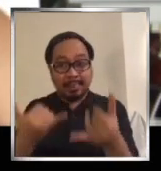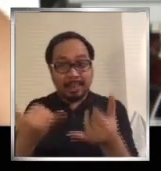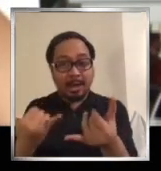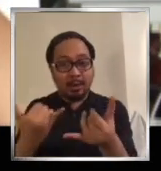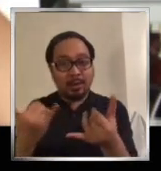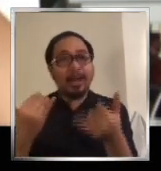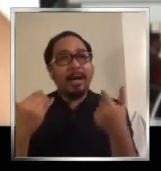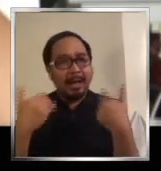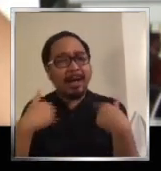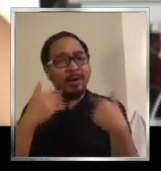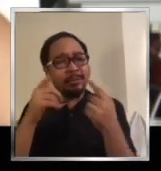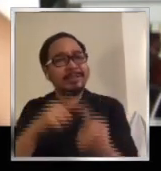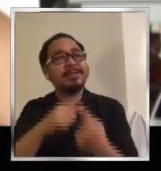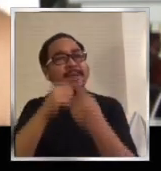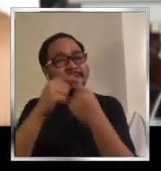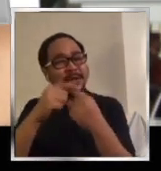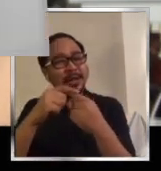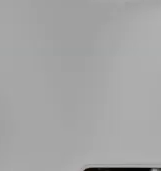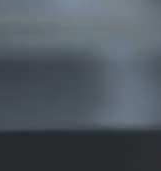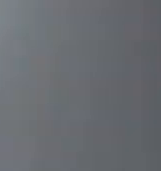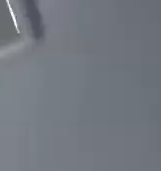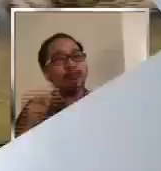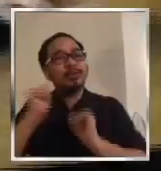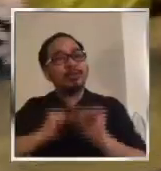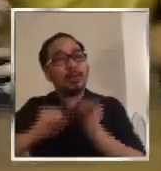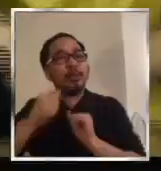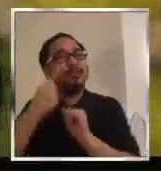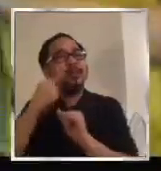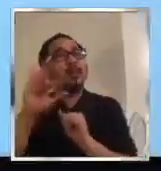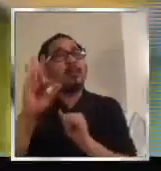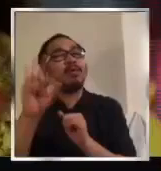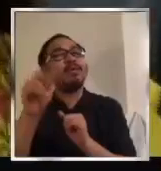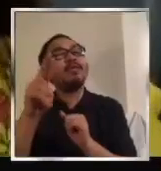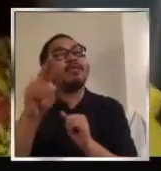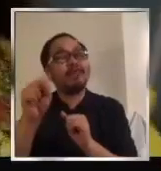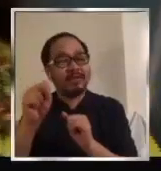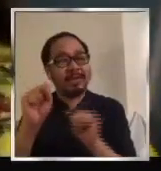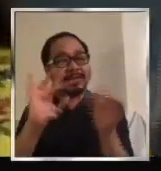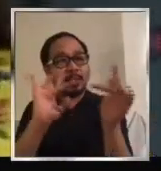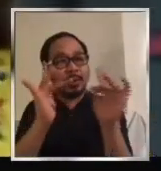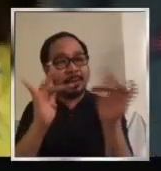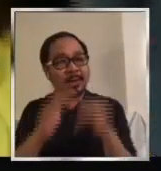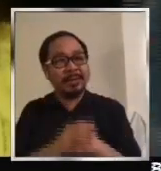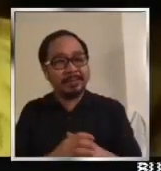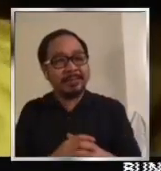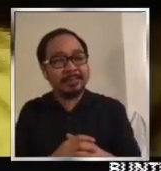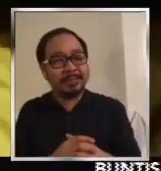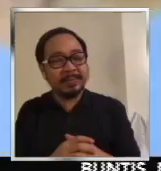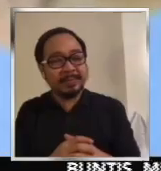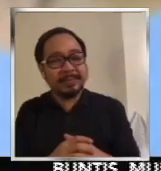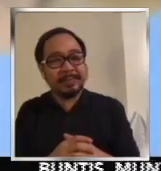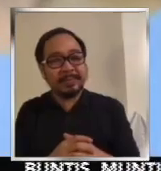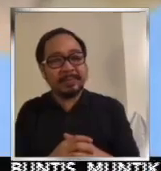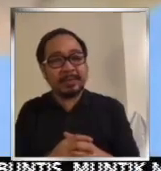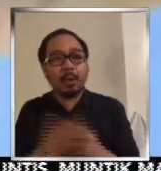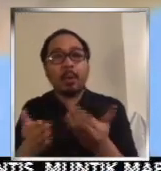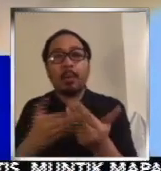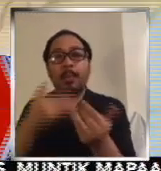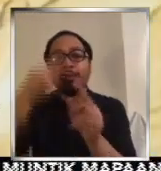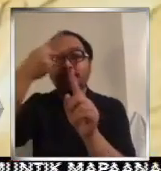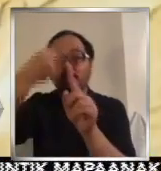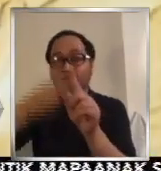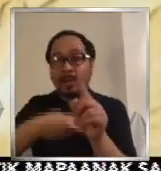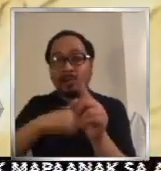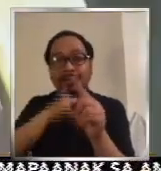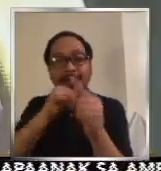online. Yan ang chika ni Nelson Canlan. Sorry, Nolan. Ayaw niyo po kaming kunin. Magdadalawang buwan nang hindi nakikita ang